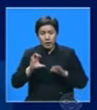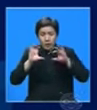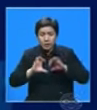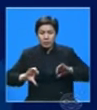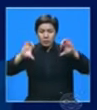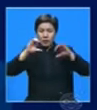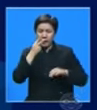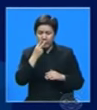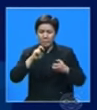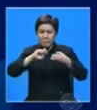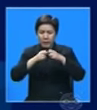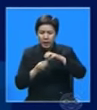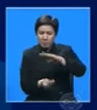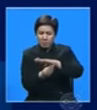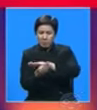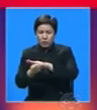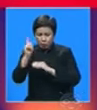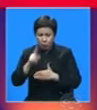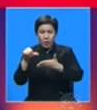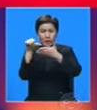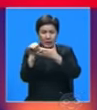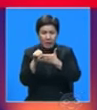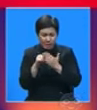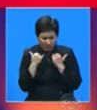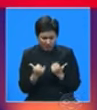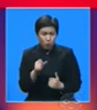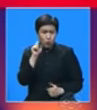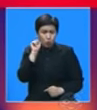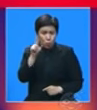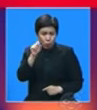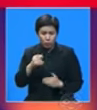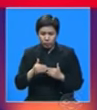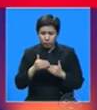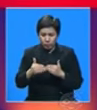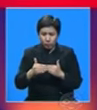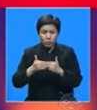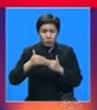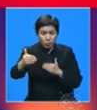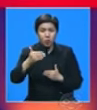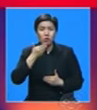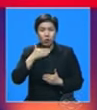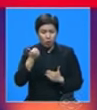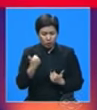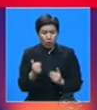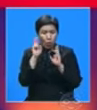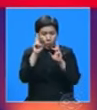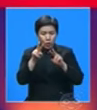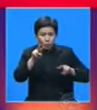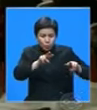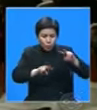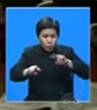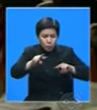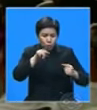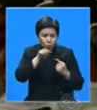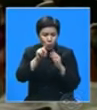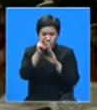ครับทั้งเร่งด่วนระยะสั้นระยะกลางยั่งยืนแต่ทั้งนี้ก็ต้องใช้ความระมัดระวังนะครับในการตรวจสอบต้องมีการใช้กฎหมาย